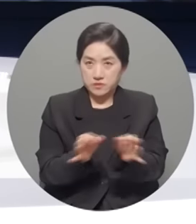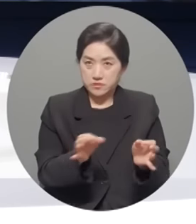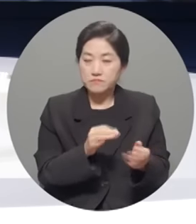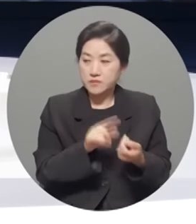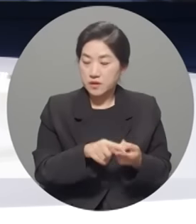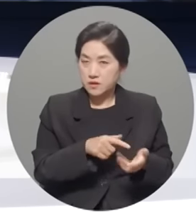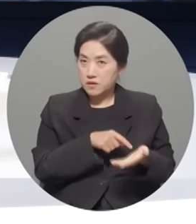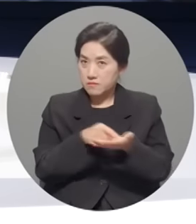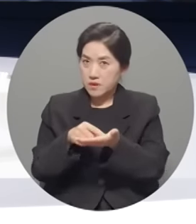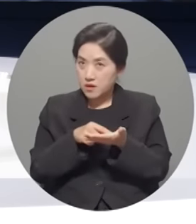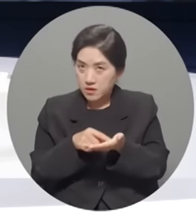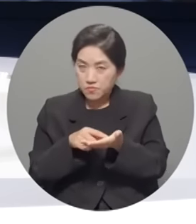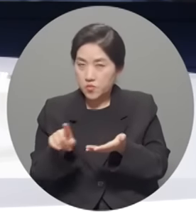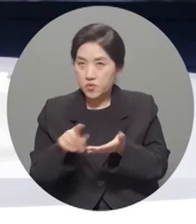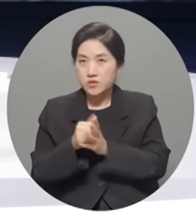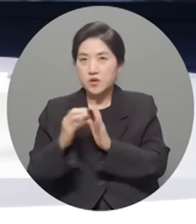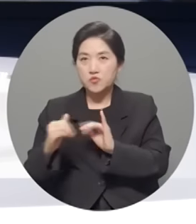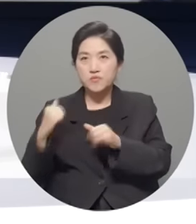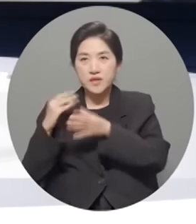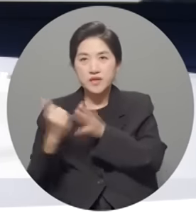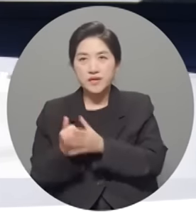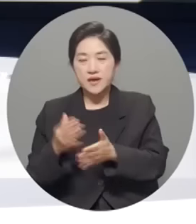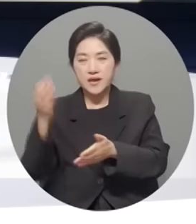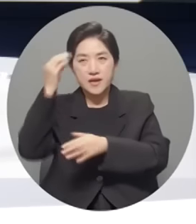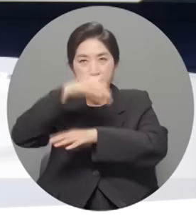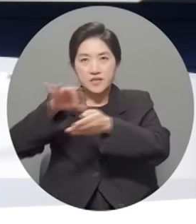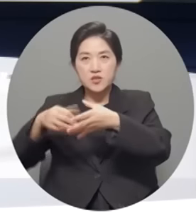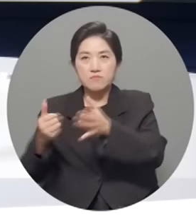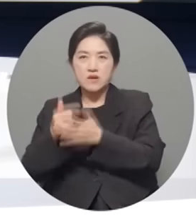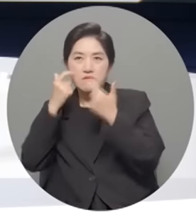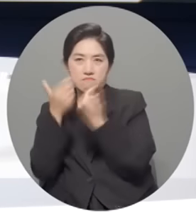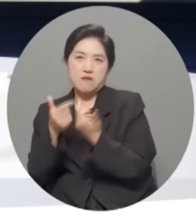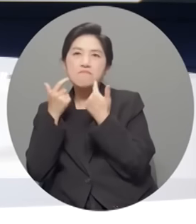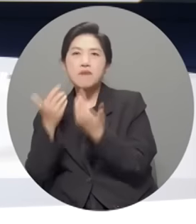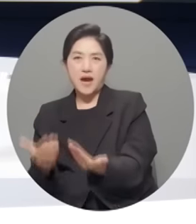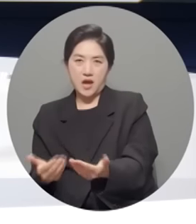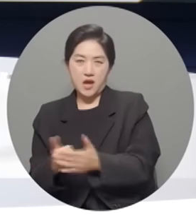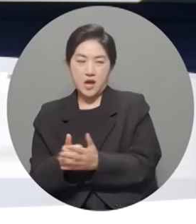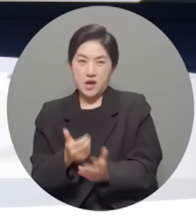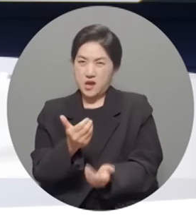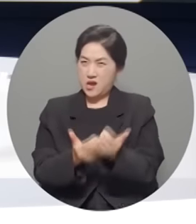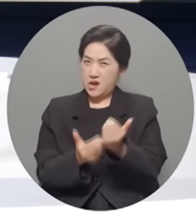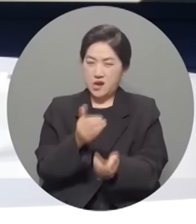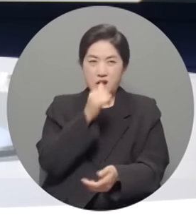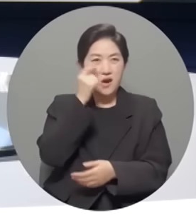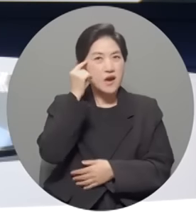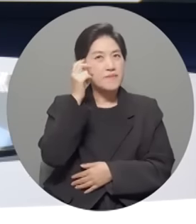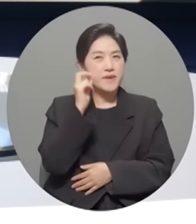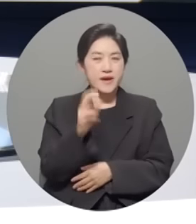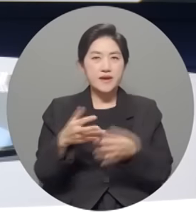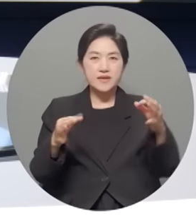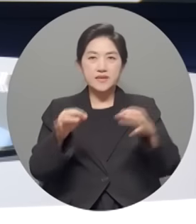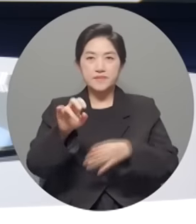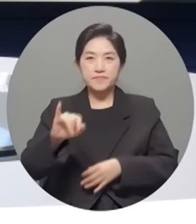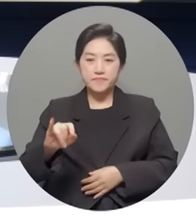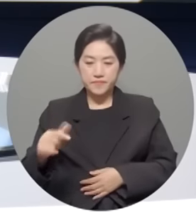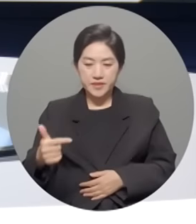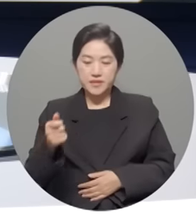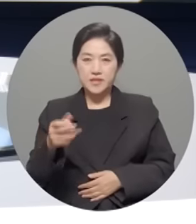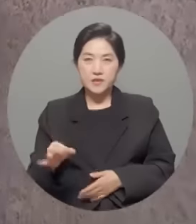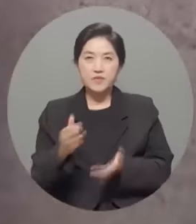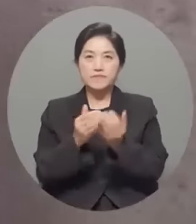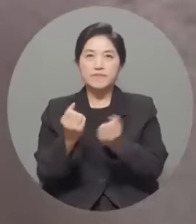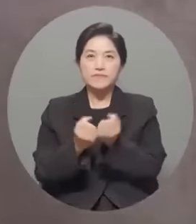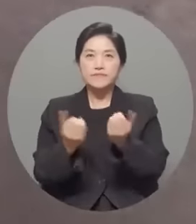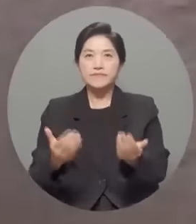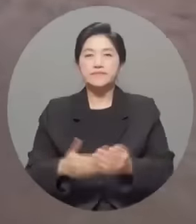될 걸로 보이는데 국민의힘과 기재부의 반대 입장이 명확한 만큼 진통이 예상됩니다. 김민형 기자의 보도입니다.